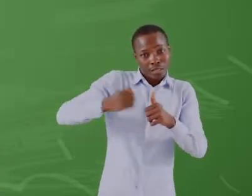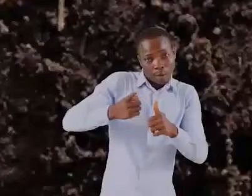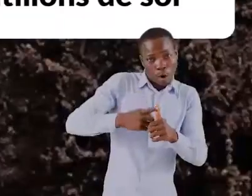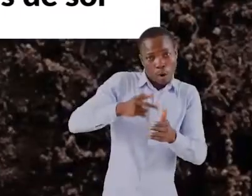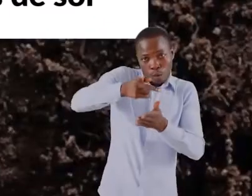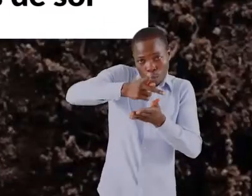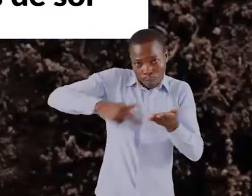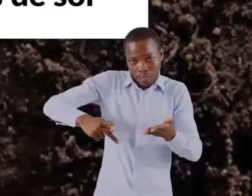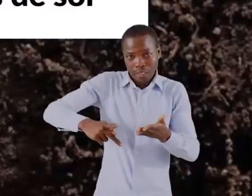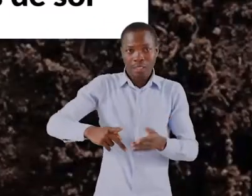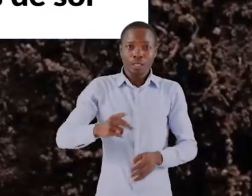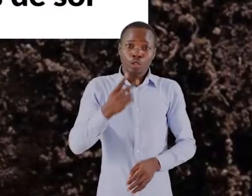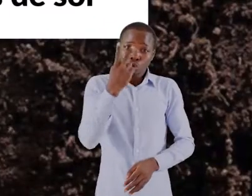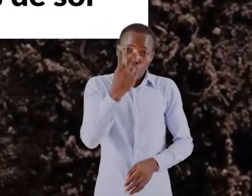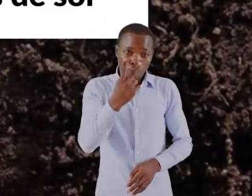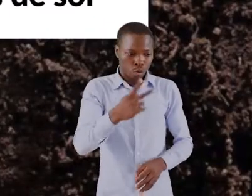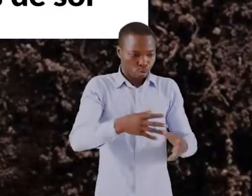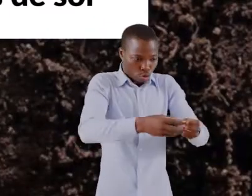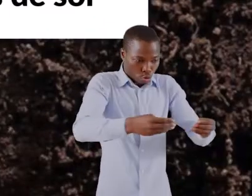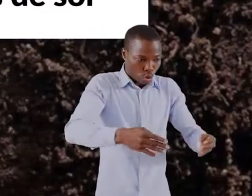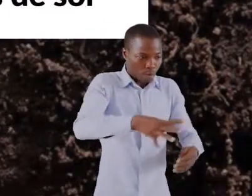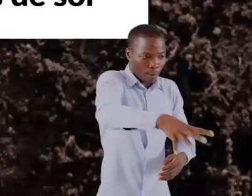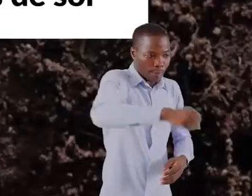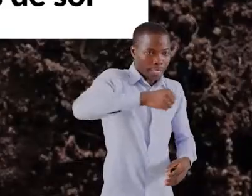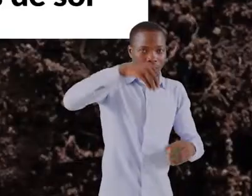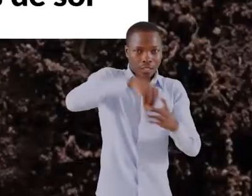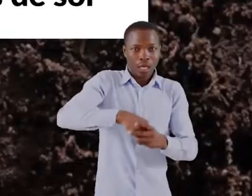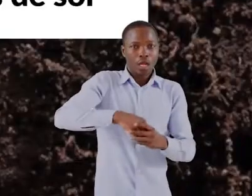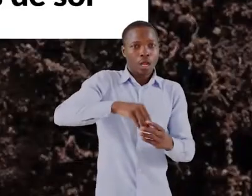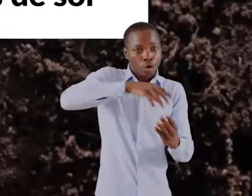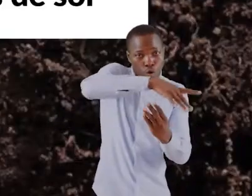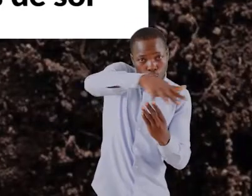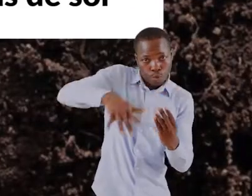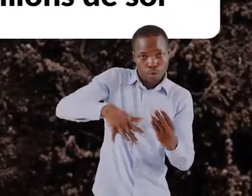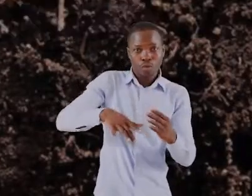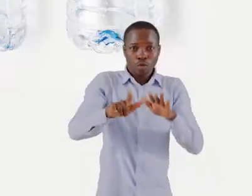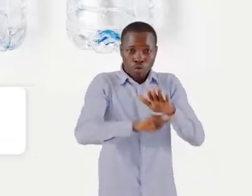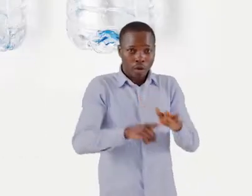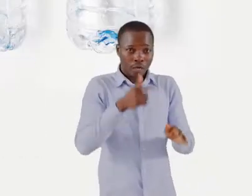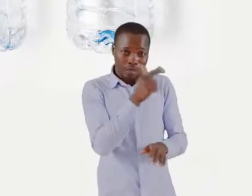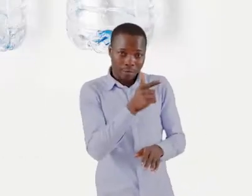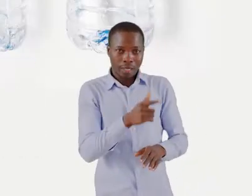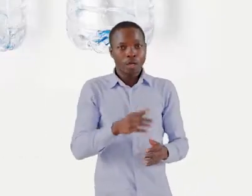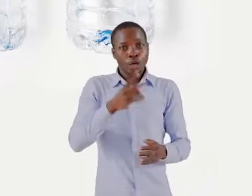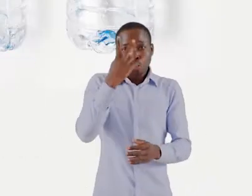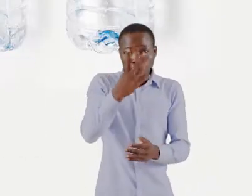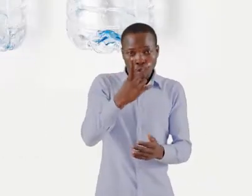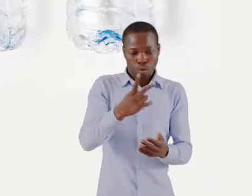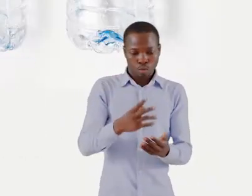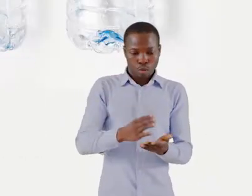besoin de 2 échantillons de sol prélevés dans le milieu local, 2 bouteilles en